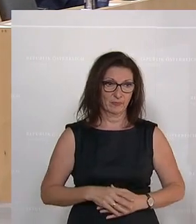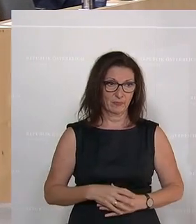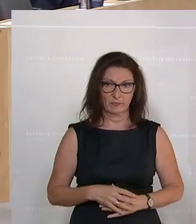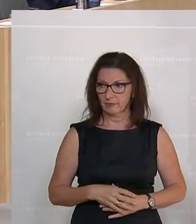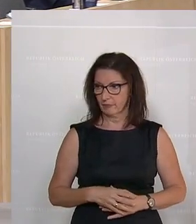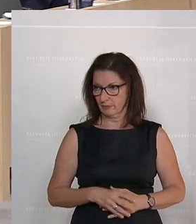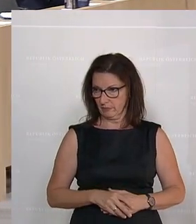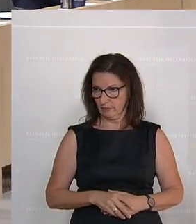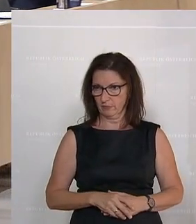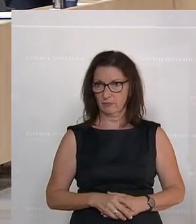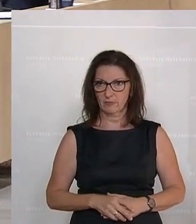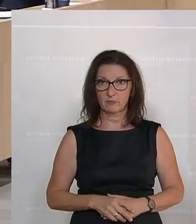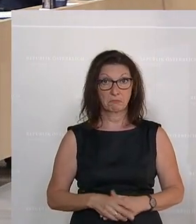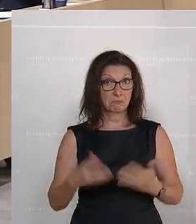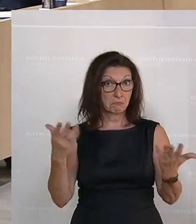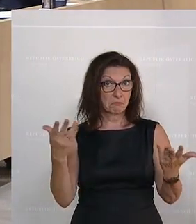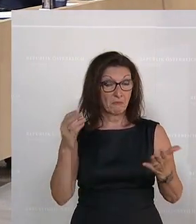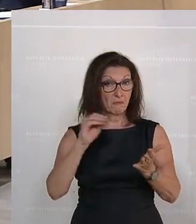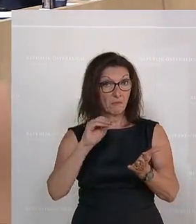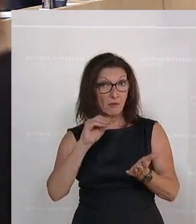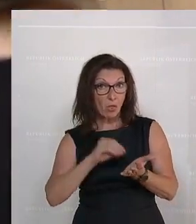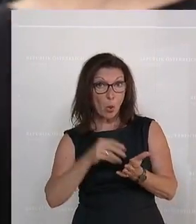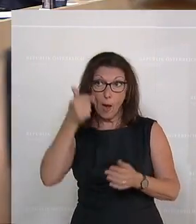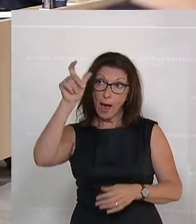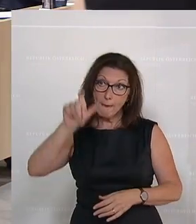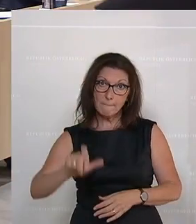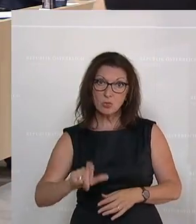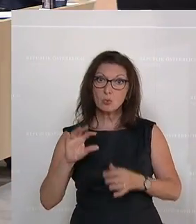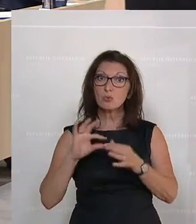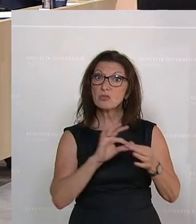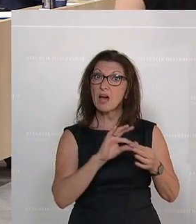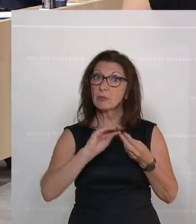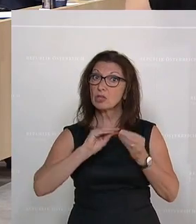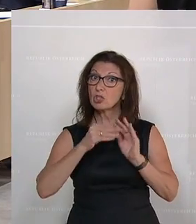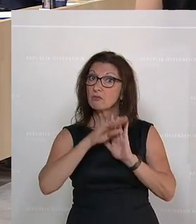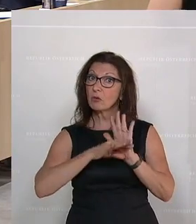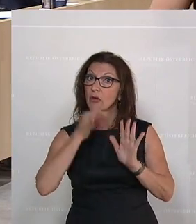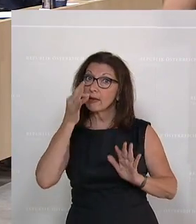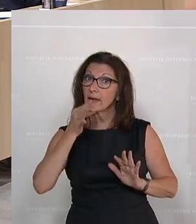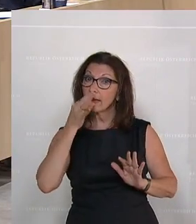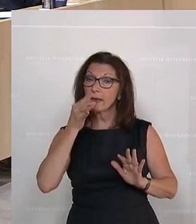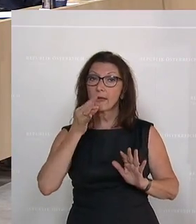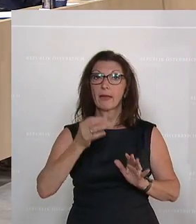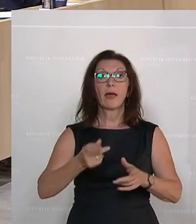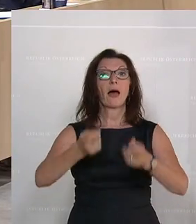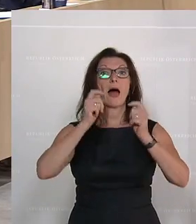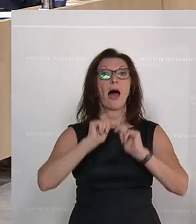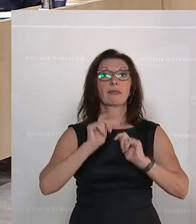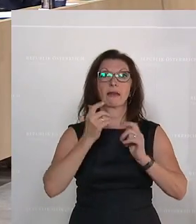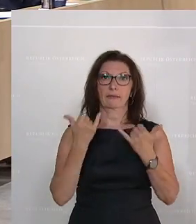wünscht noch jemand das war zur geschäftsordnung dann darf ich über den antrag abstimmen lassen